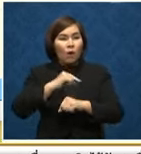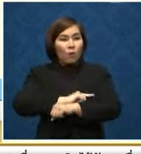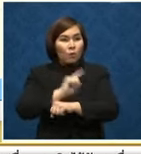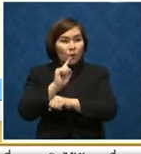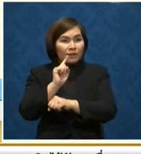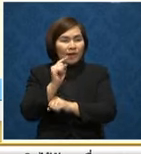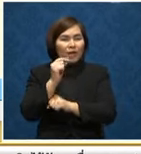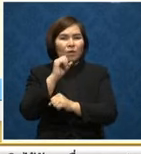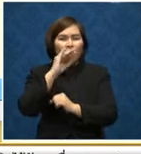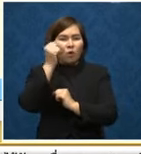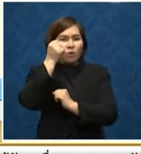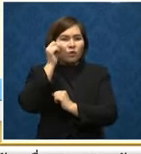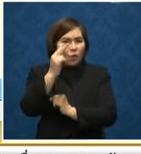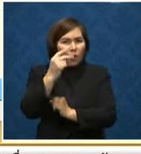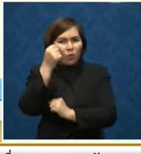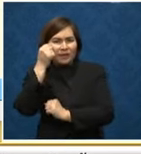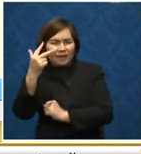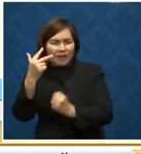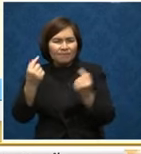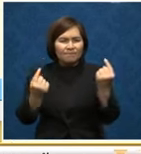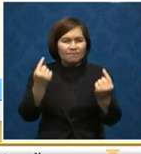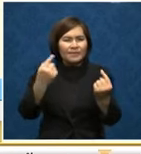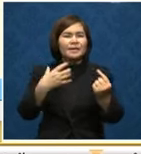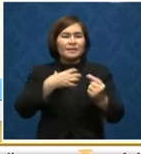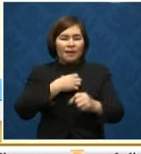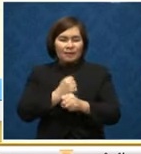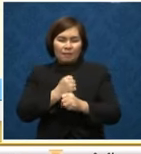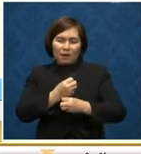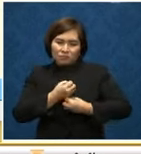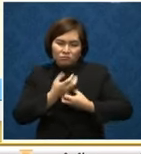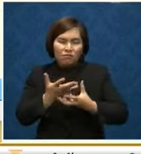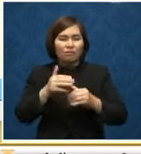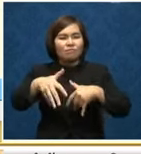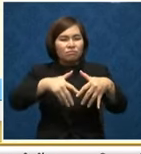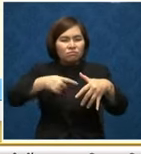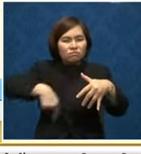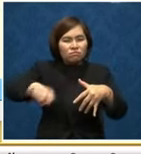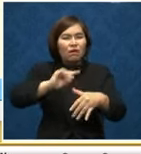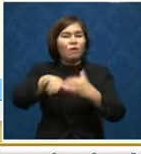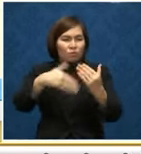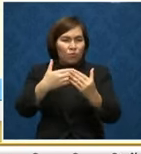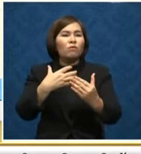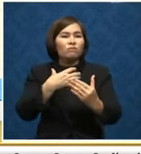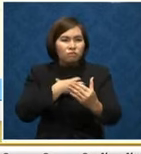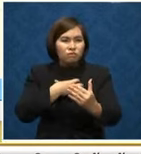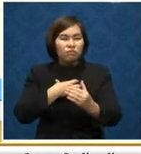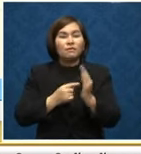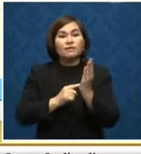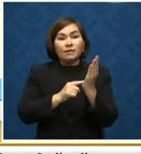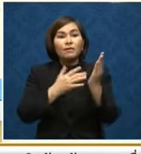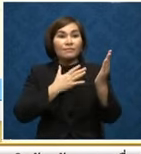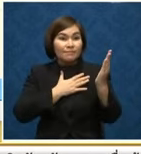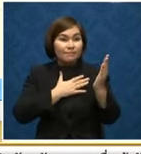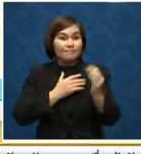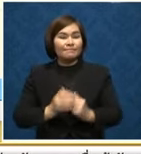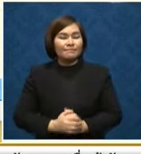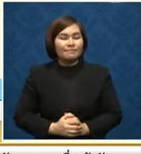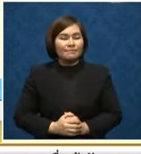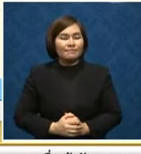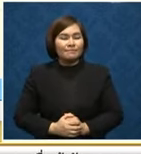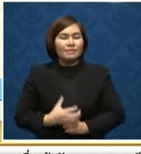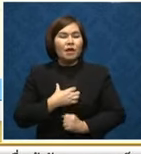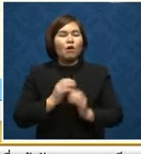ที่2วันพวกผม3วันพวกเรามีใจอยากทำงานให้ประชาชนทุกคนครับ พราะฉะนั้นในเรื่องของข้อเสนอนี้เนี่ยนะครับจากการพูดคุย